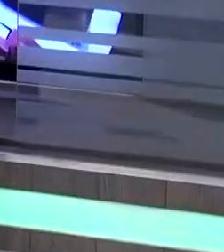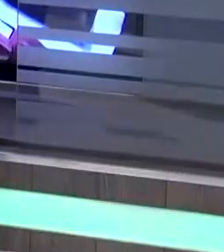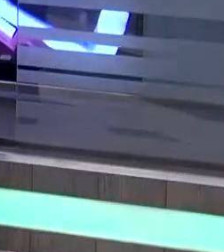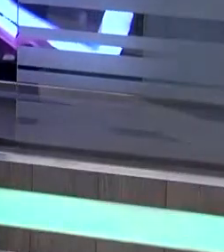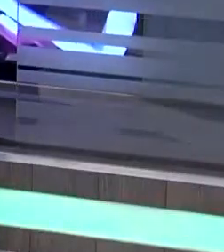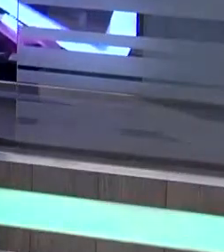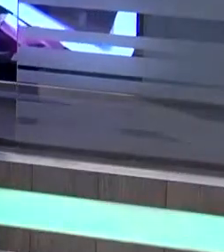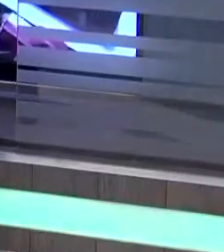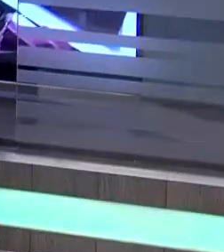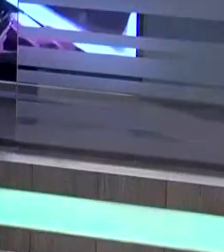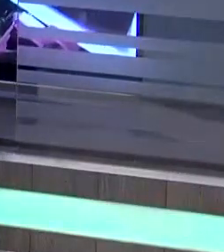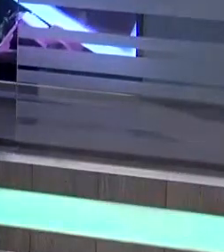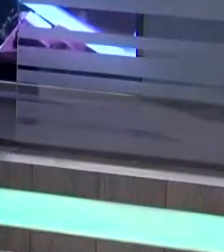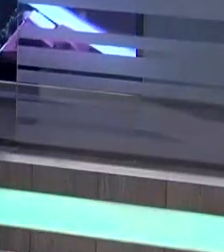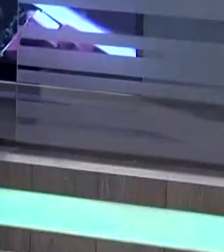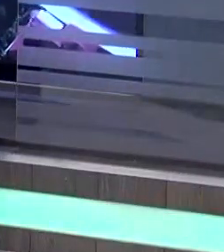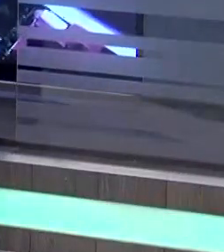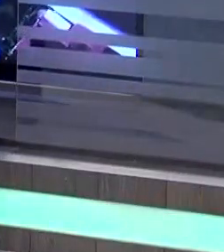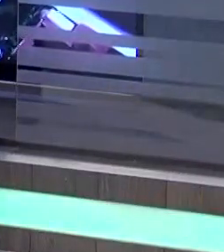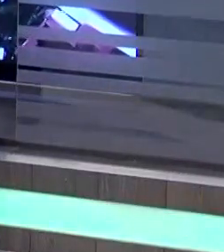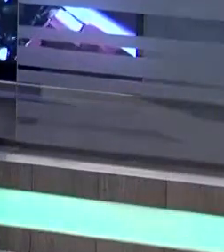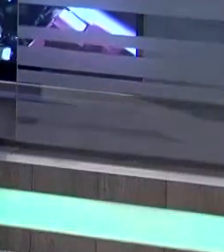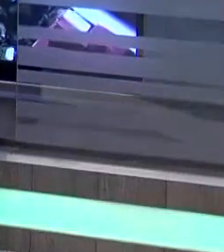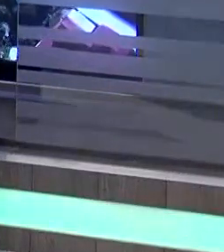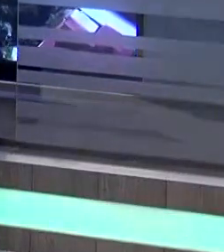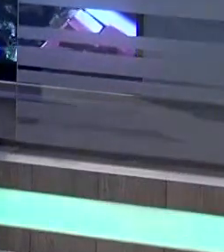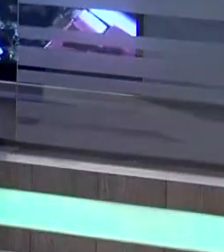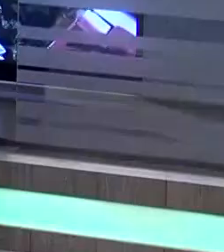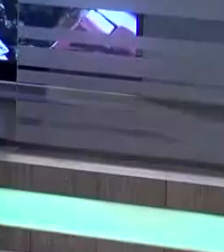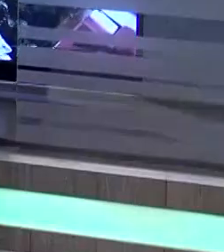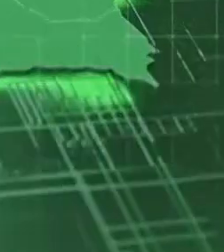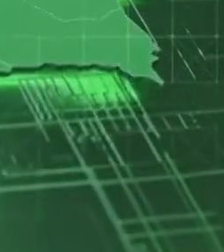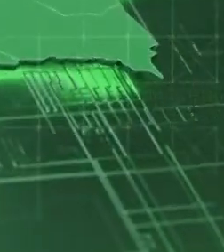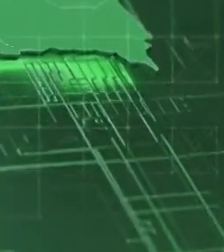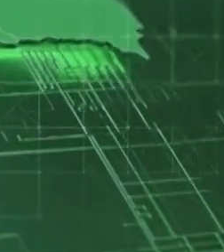А мы продолжаем информационный час на телеканале Алматы. Смотрите далее в выпуске.